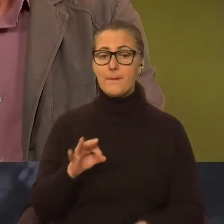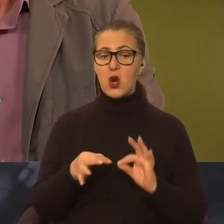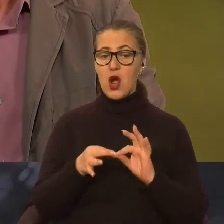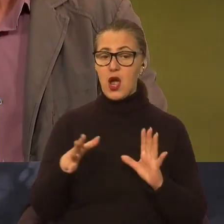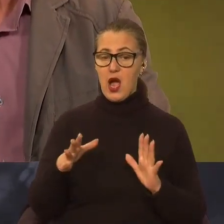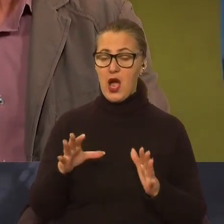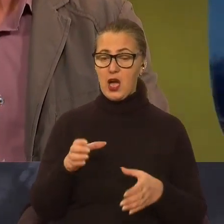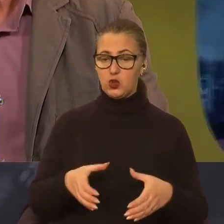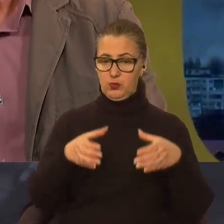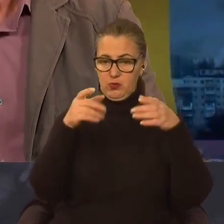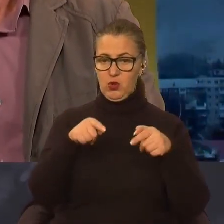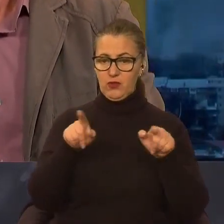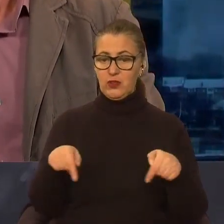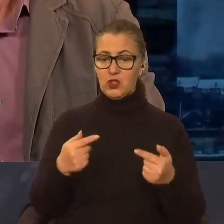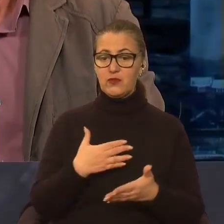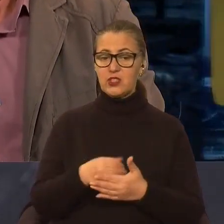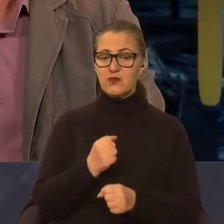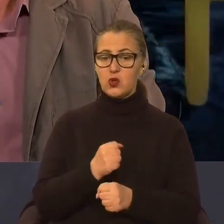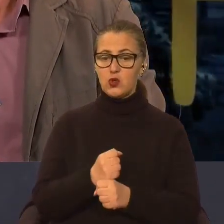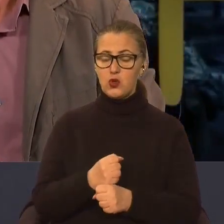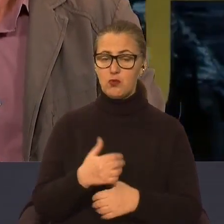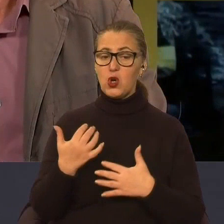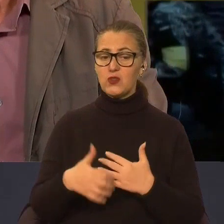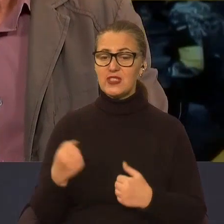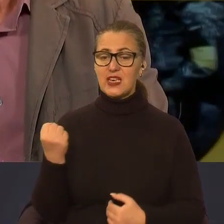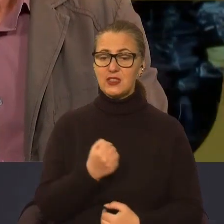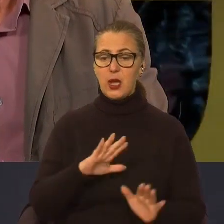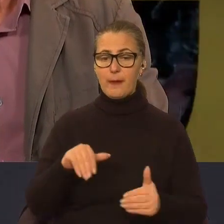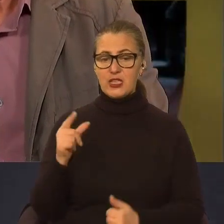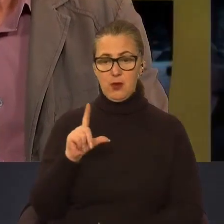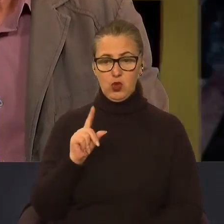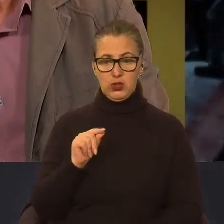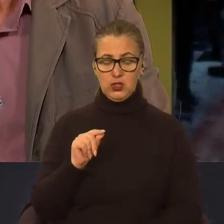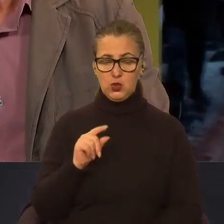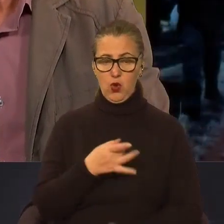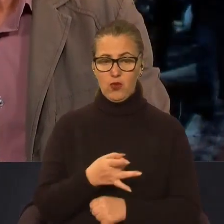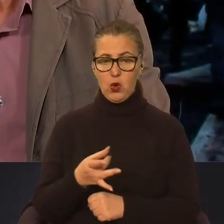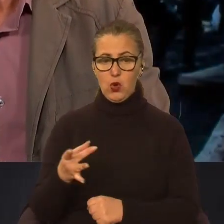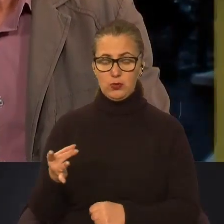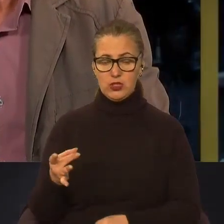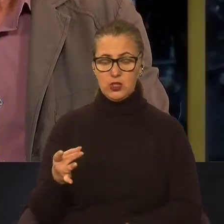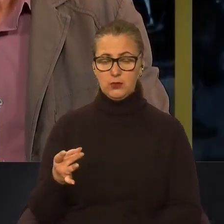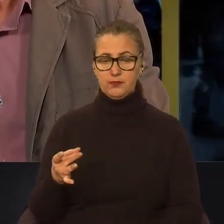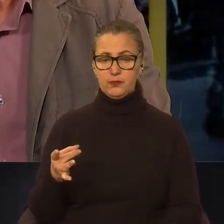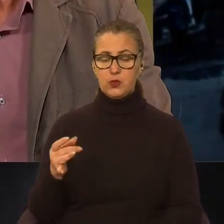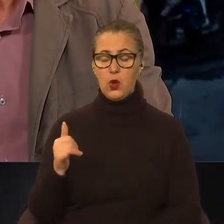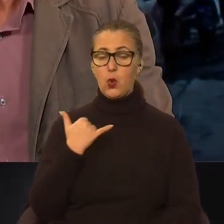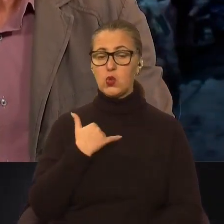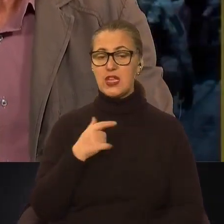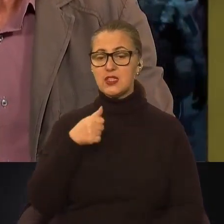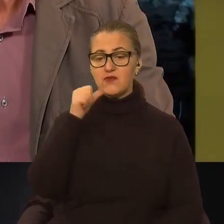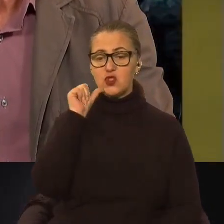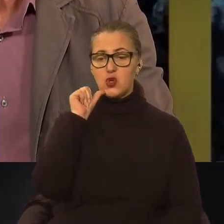були вони відновили свою роботу всередині тижня після понеділкового обстрілу у нас вчора